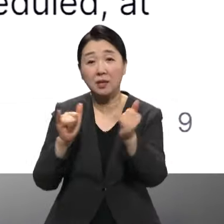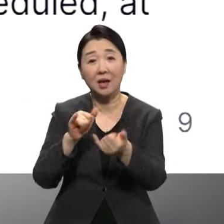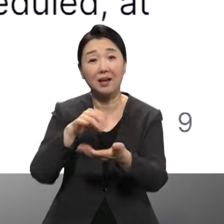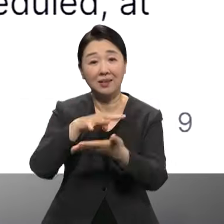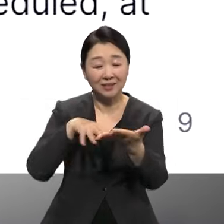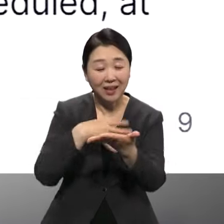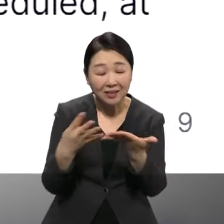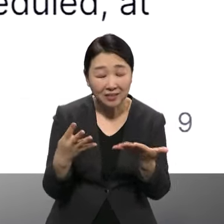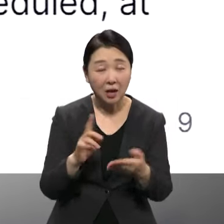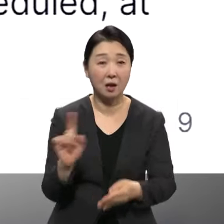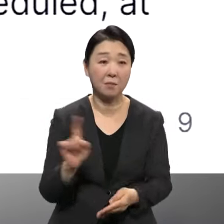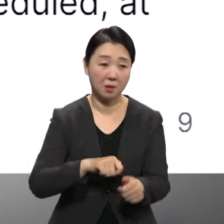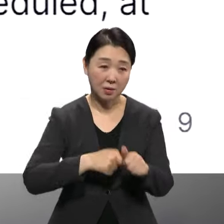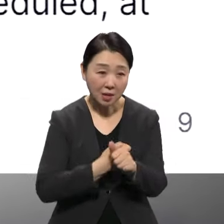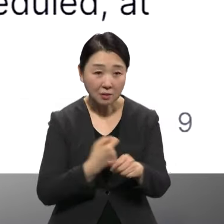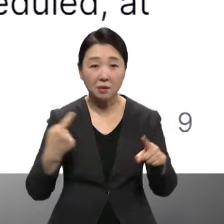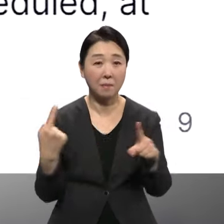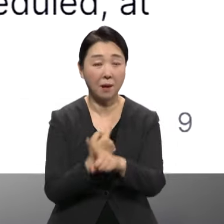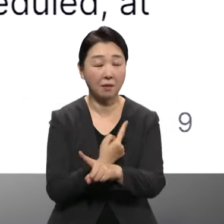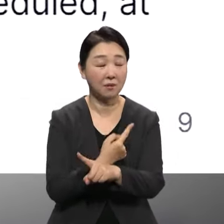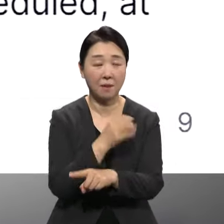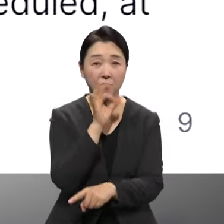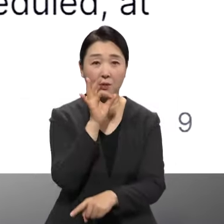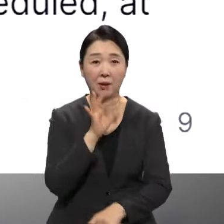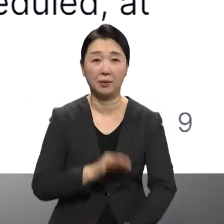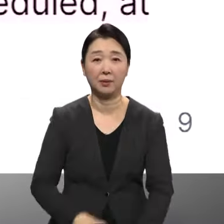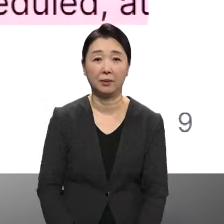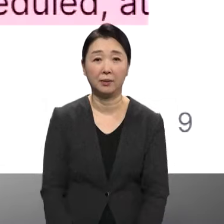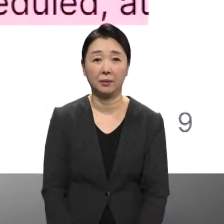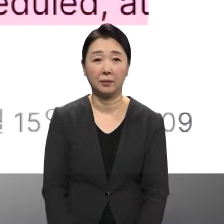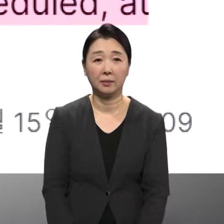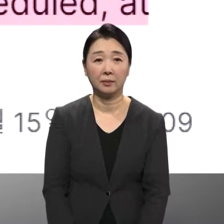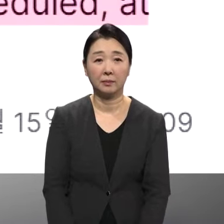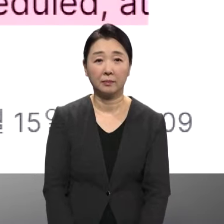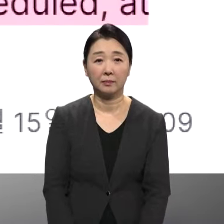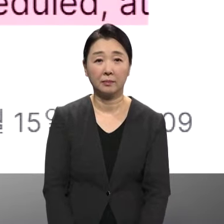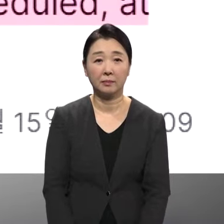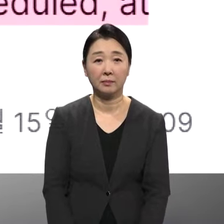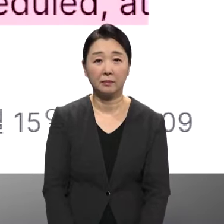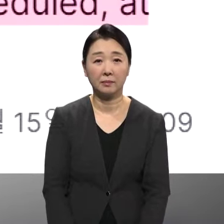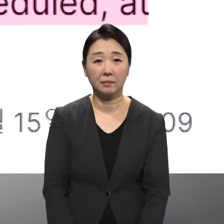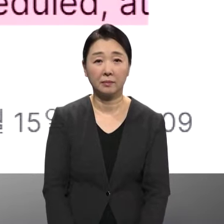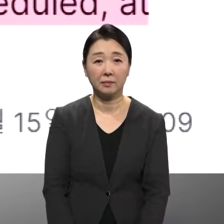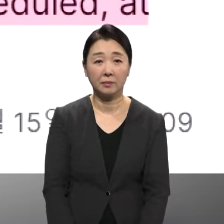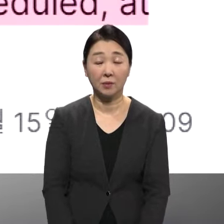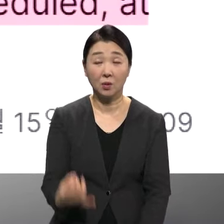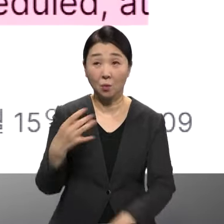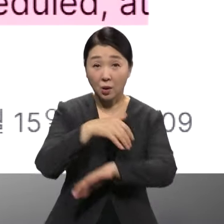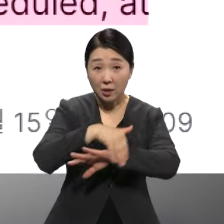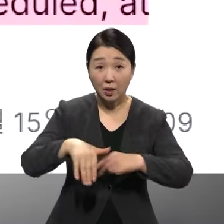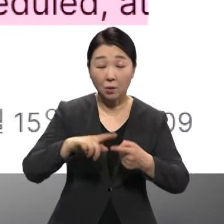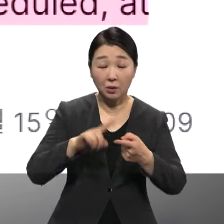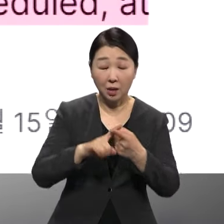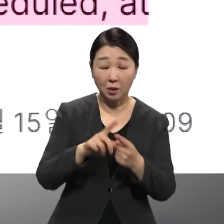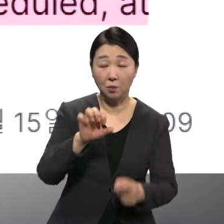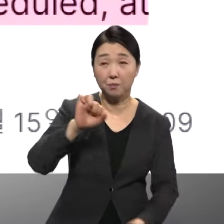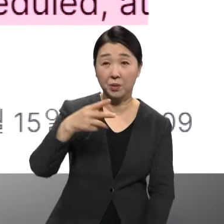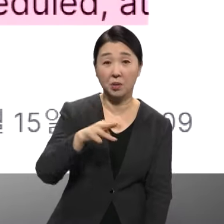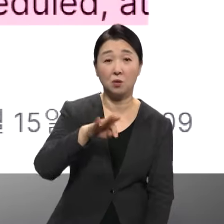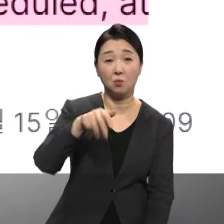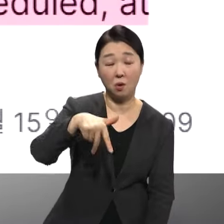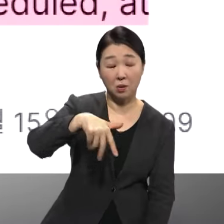어떤 것을 강계로 바꾸게 할 수는 없다고 적었습니다 이어 당초 계획대로 미키로 오후